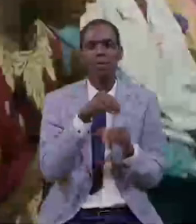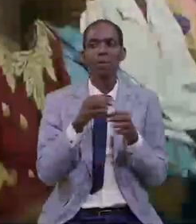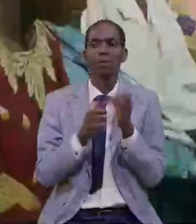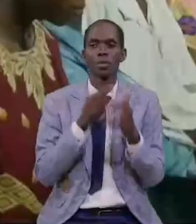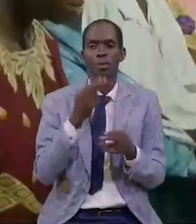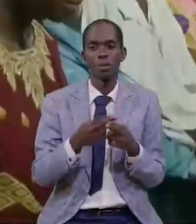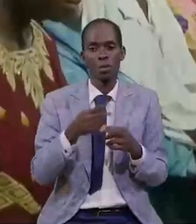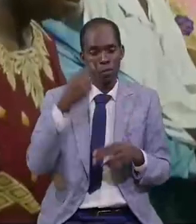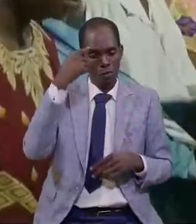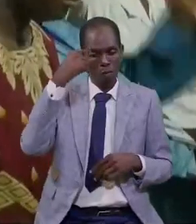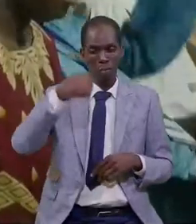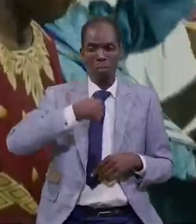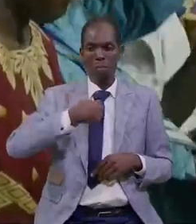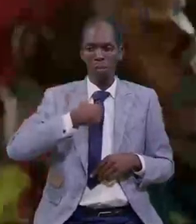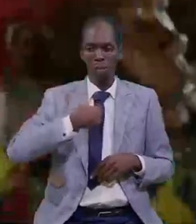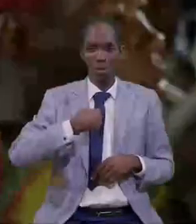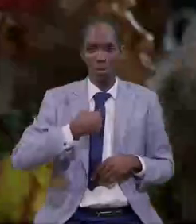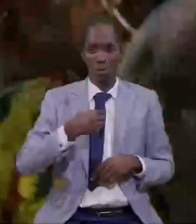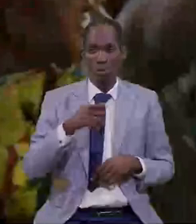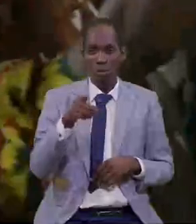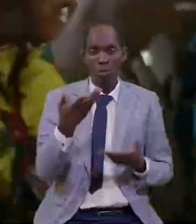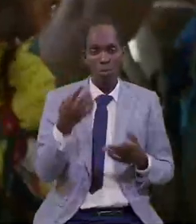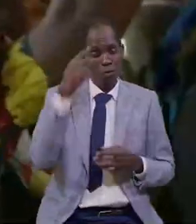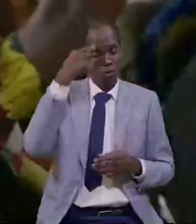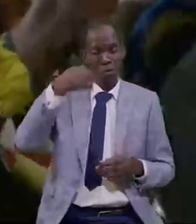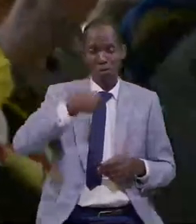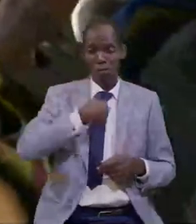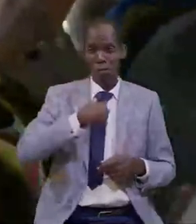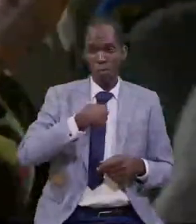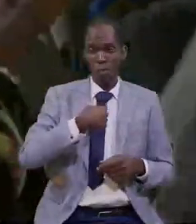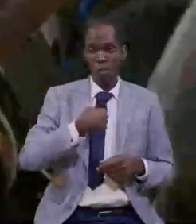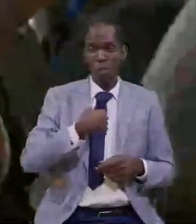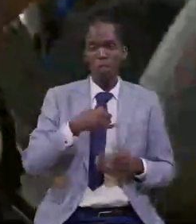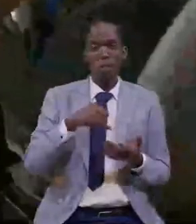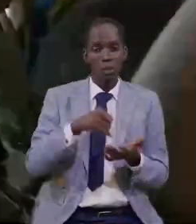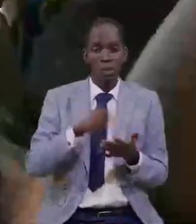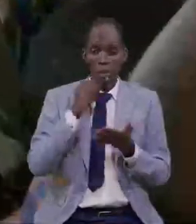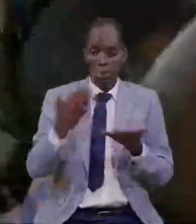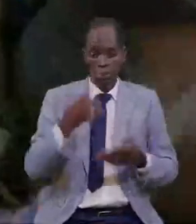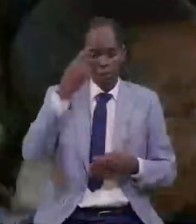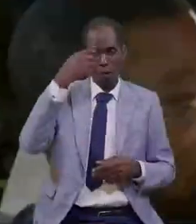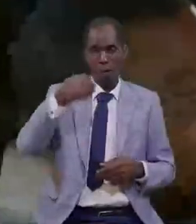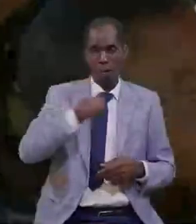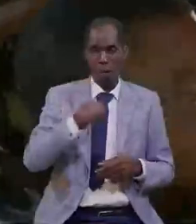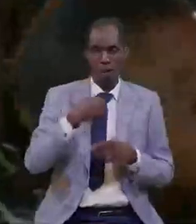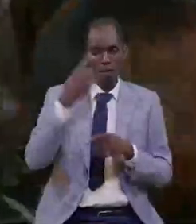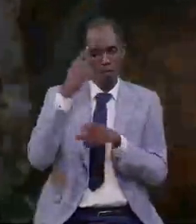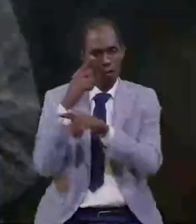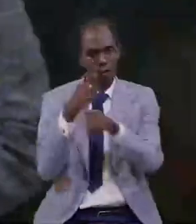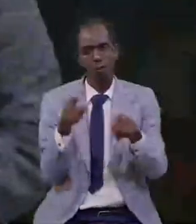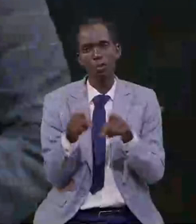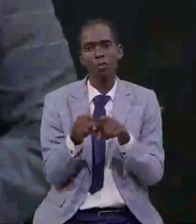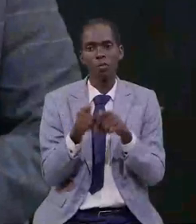moi où es-tu là-bas pour moi j'ai dit où es-tu là-bas pour moi ce soir